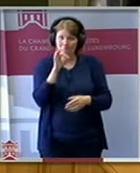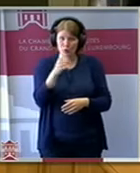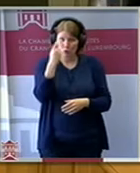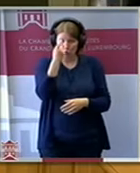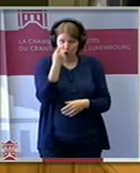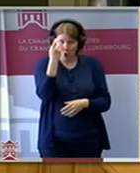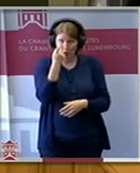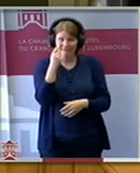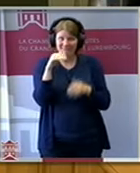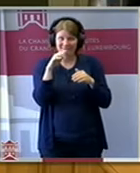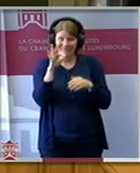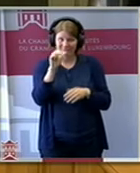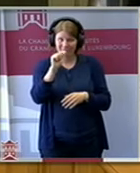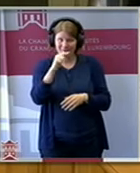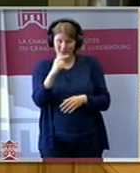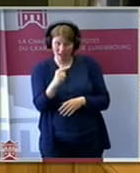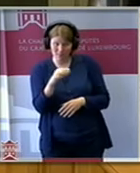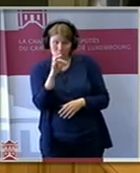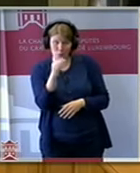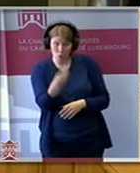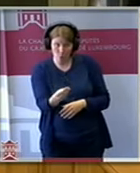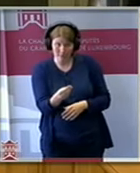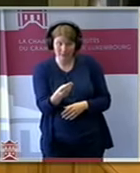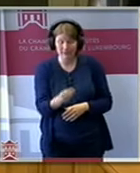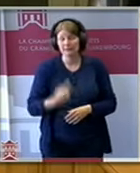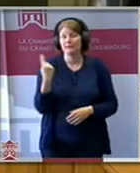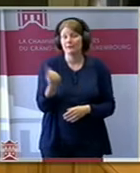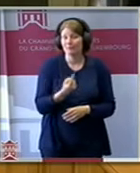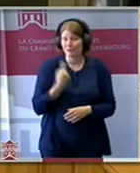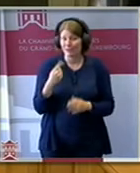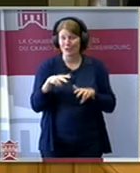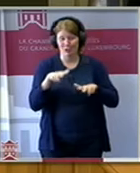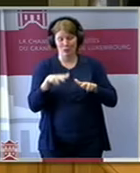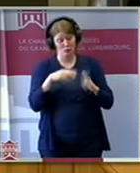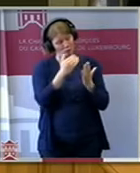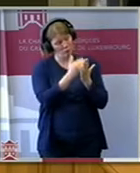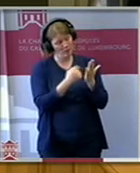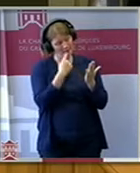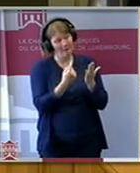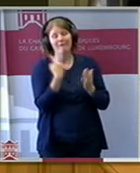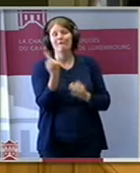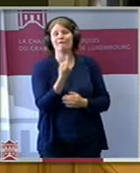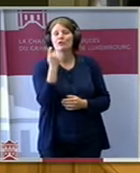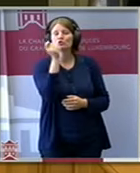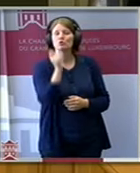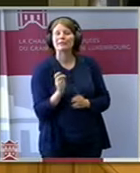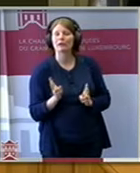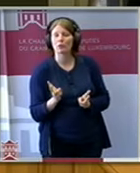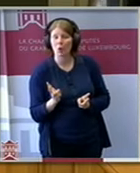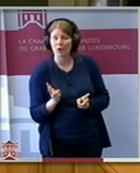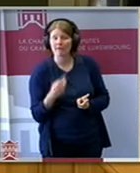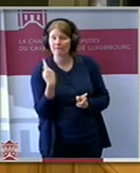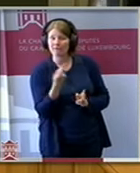gesagt. Am Regierungsakkord steht dran, wir studieren das, meistens am politischen Slang heißt das, wir sind als Dienst, oder es gibt ein